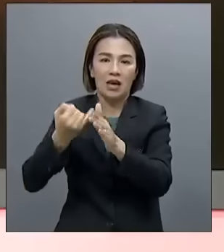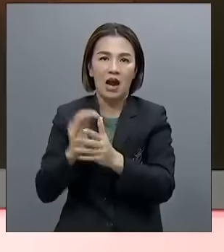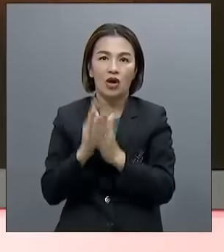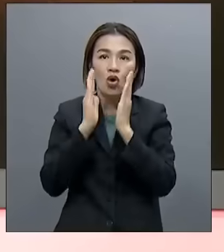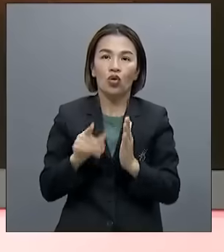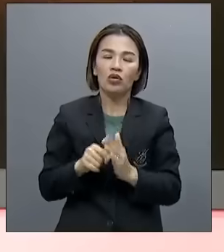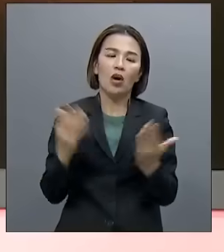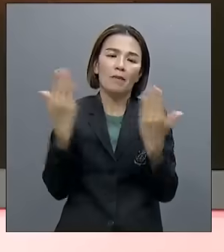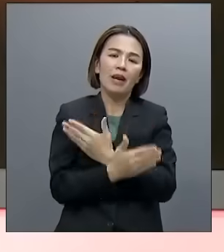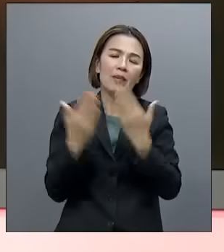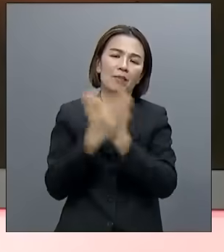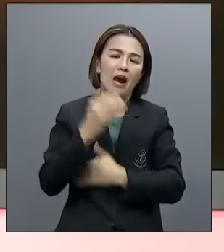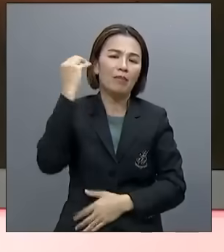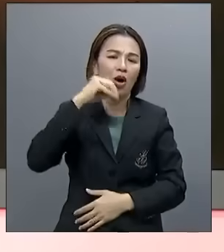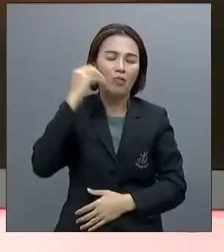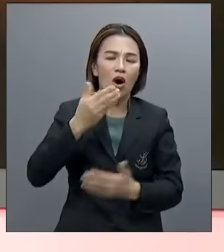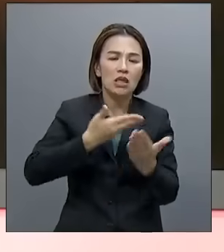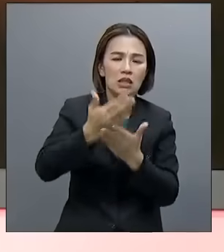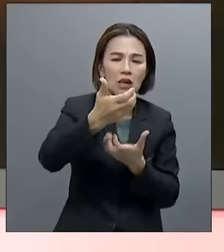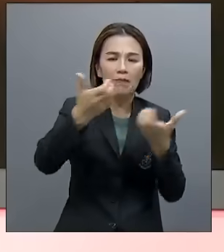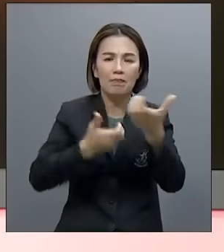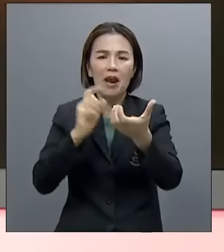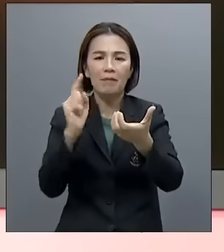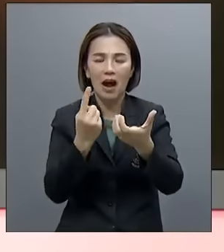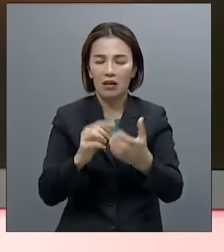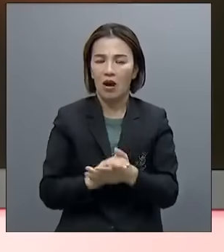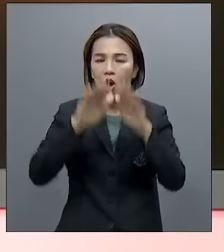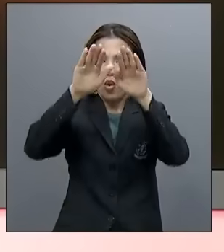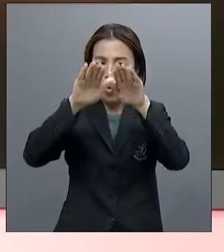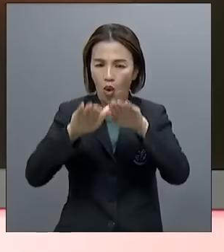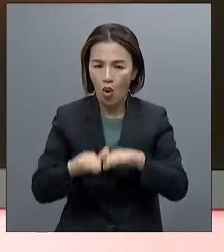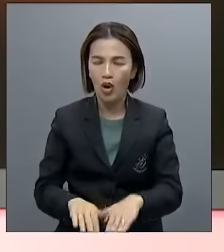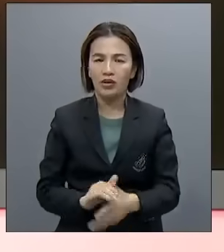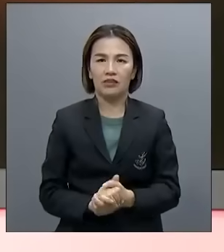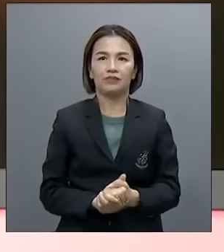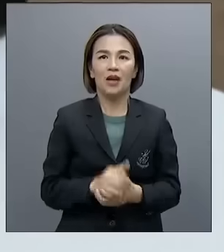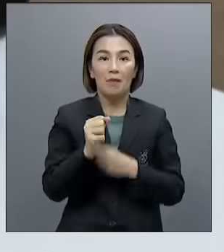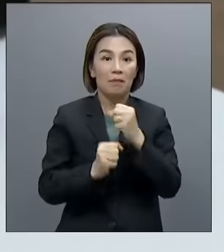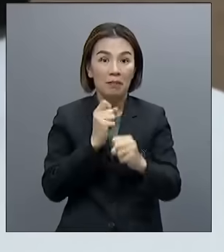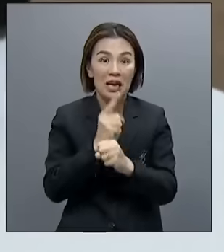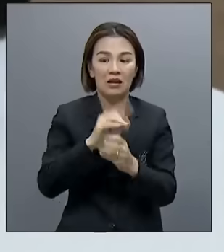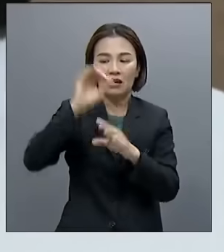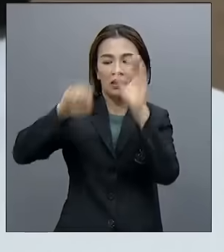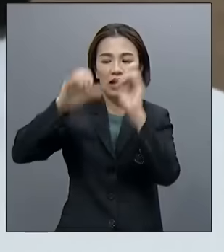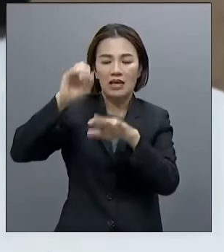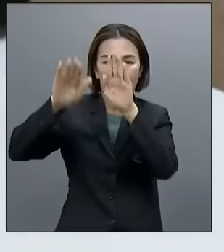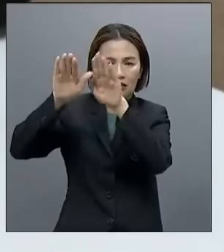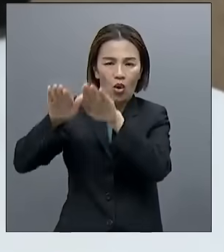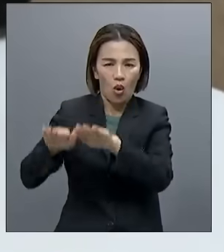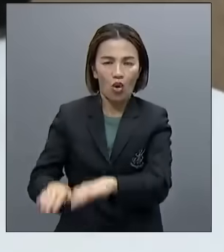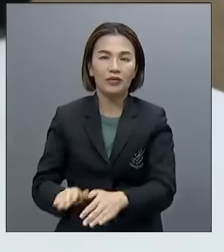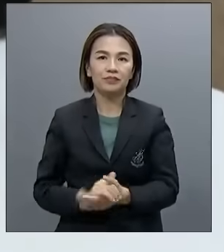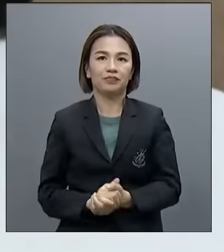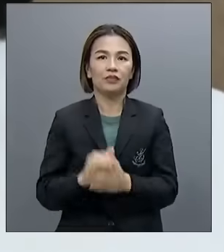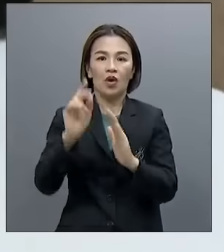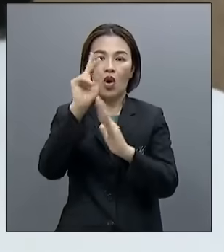องเปลี่ยนโทรศัพท์กันบ่อยๆค่ะลดการสร้างขยะอิเล็กทรอนิกส์ได้ปริมาณมหาศาลในแต่ละปีค่ะกฎที่น่าส